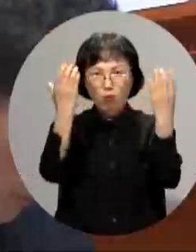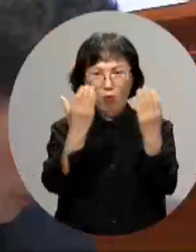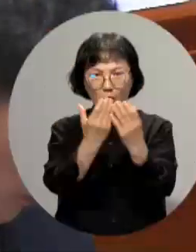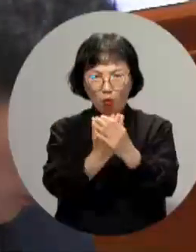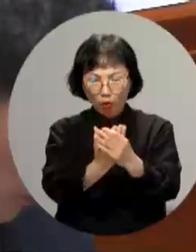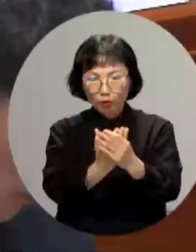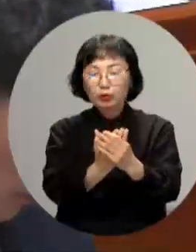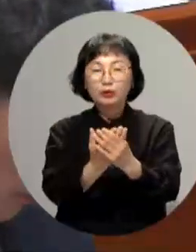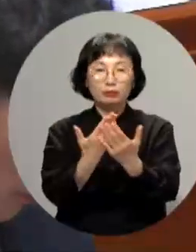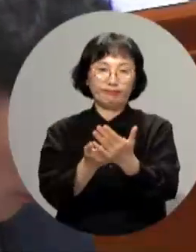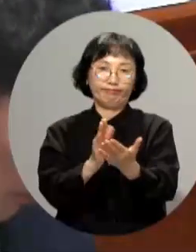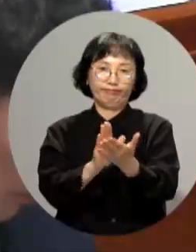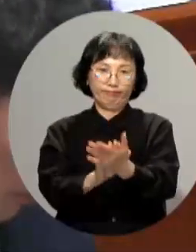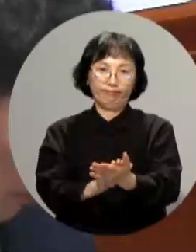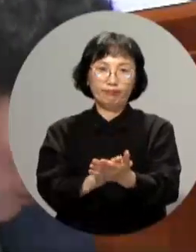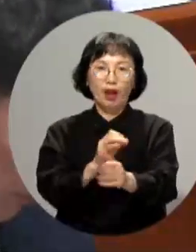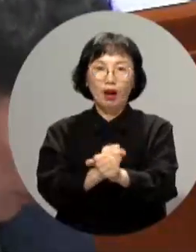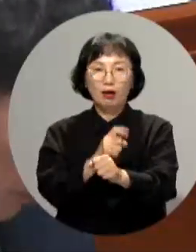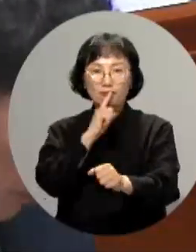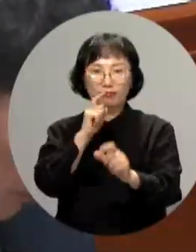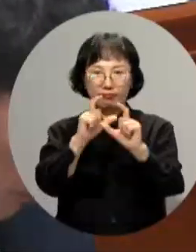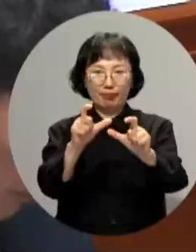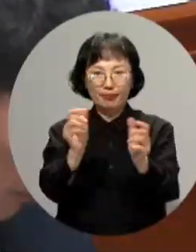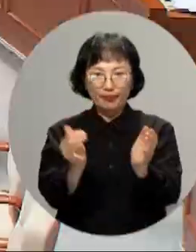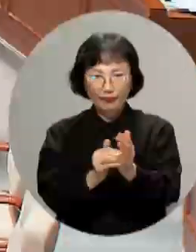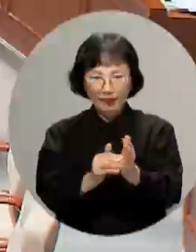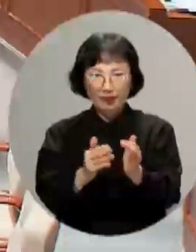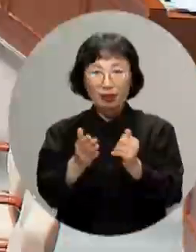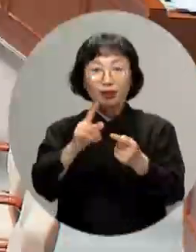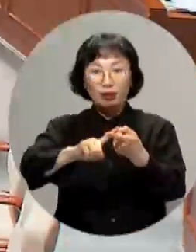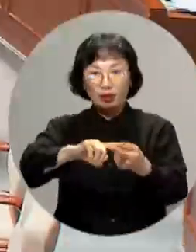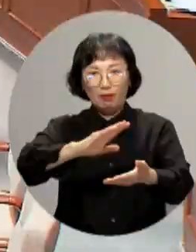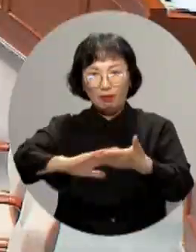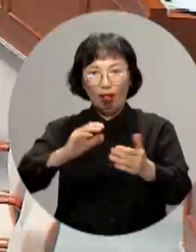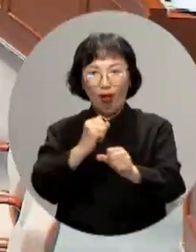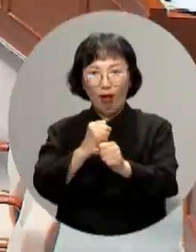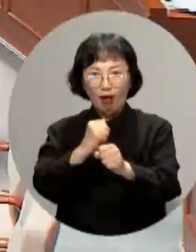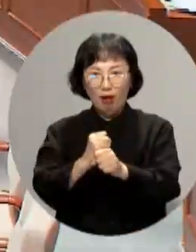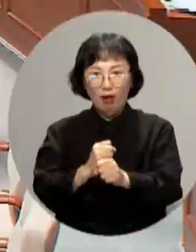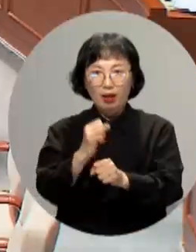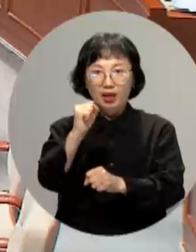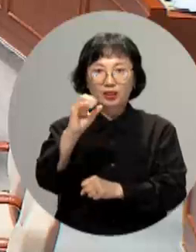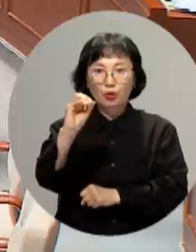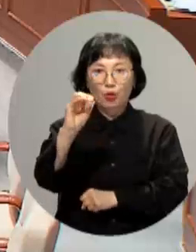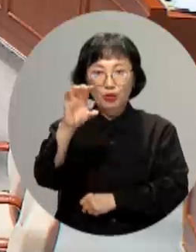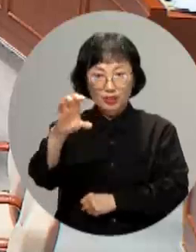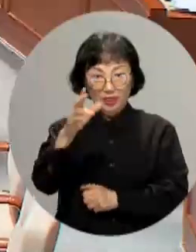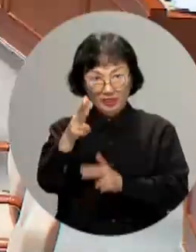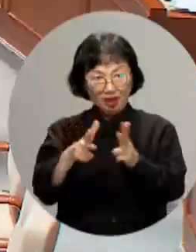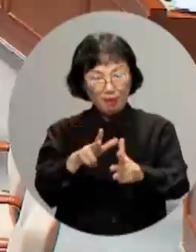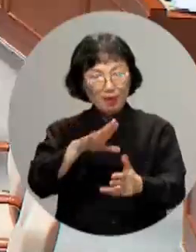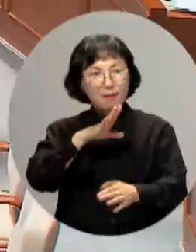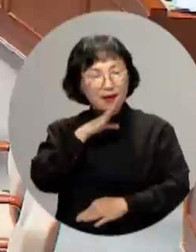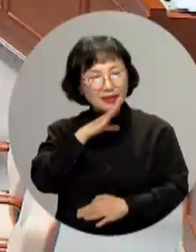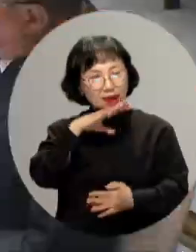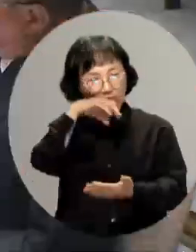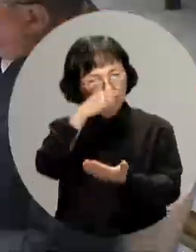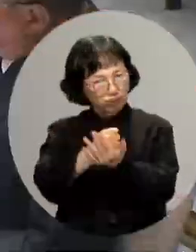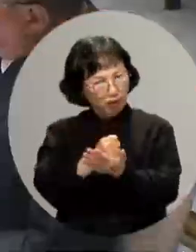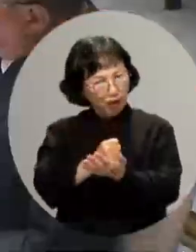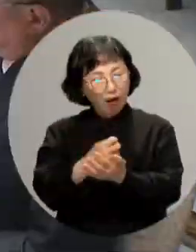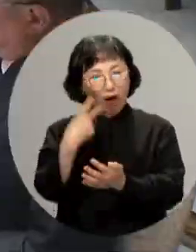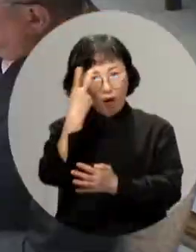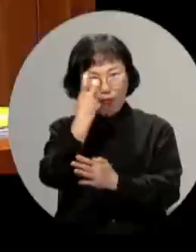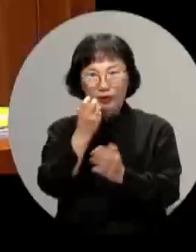재검토하라고 지시한 것. 국토교통부가 바통을 받아 새만금 SOC 사업이 타당한지 전수점검에 나서기로 한